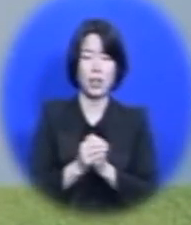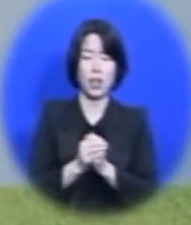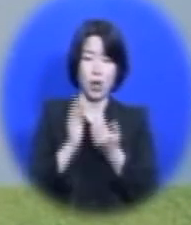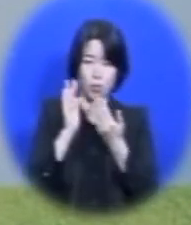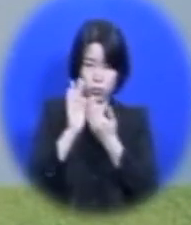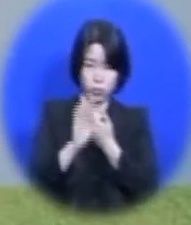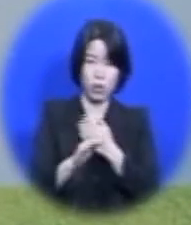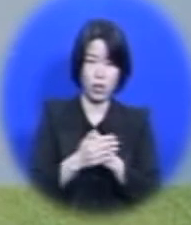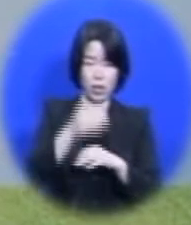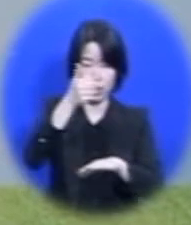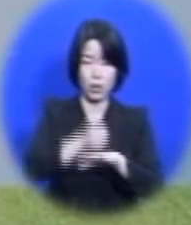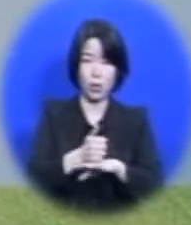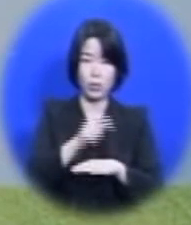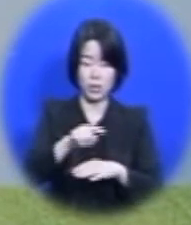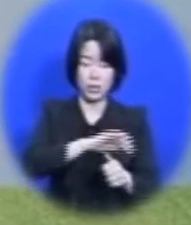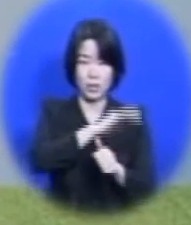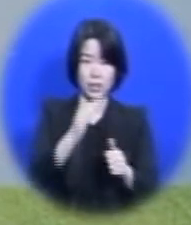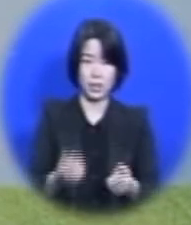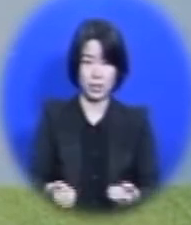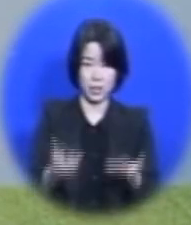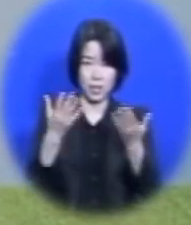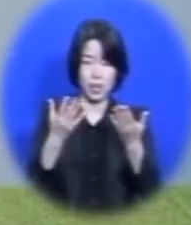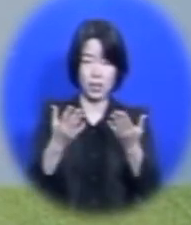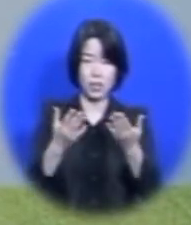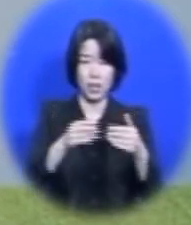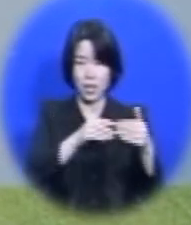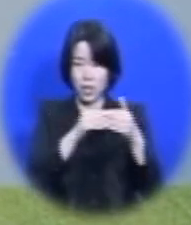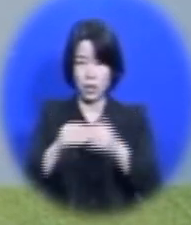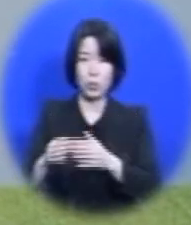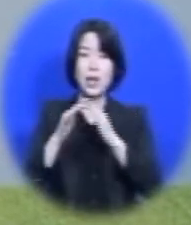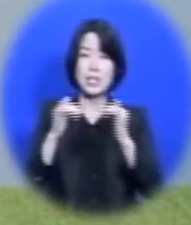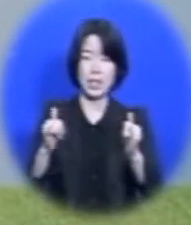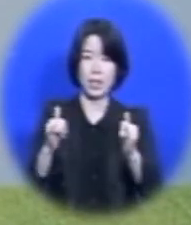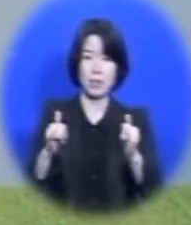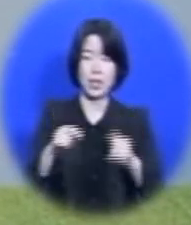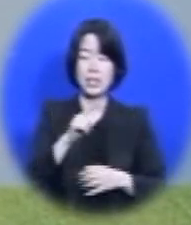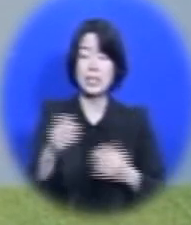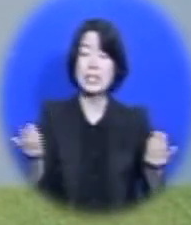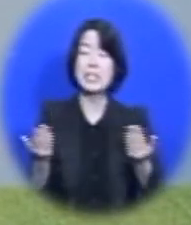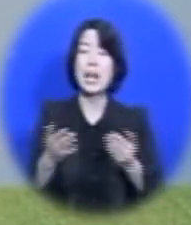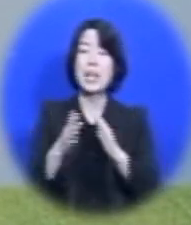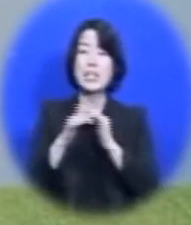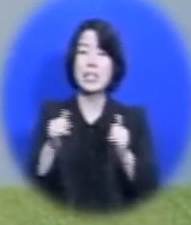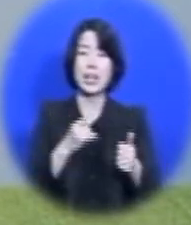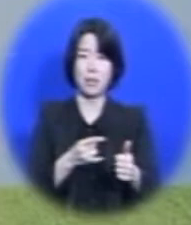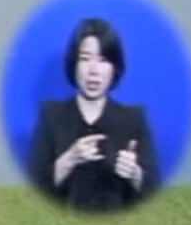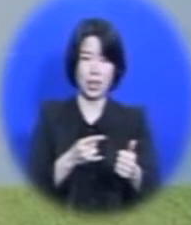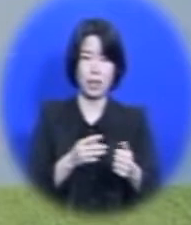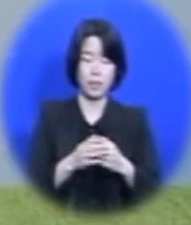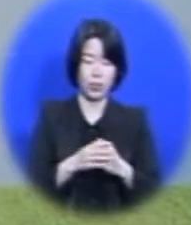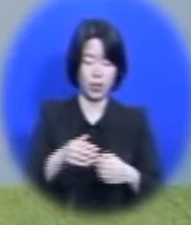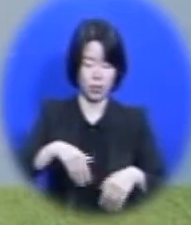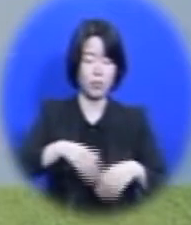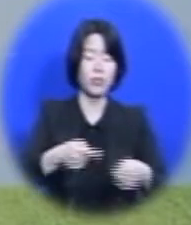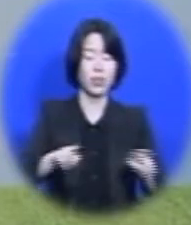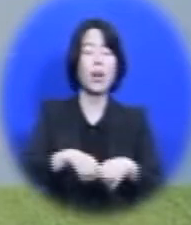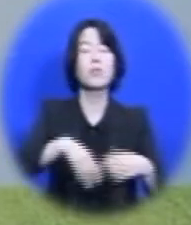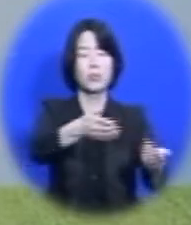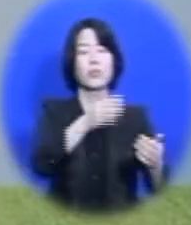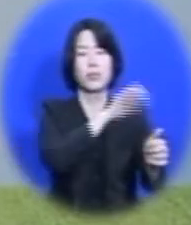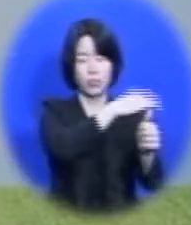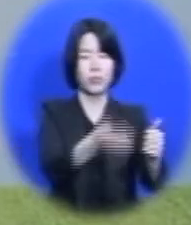나중에는 결국은 그 장례를 정리하는 사람이 그 일하는 일꾼들에게 묻으라고 그랬어요.